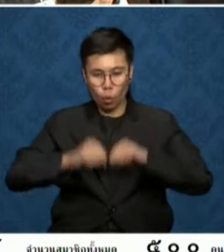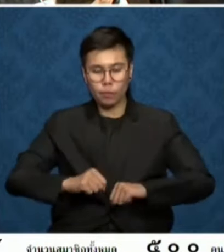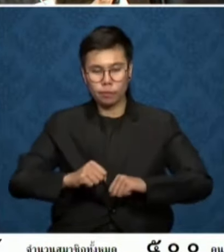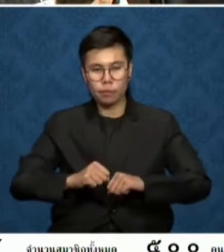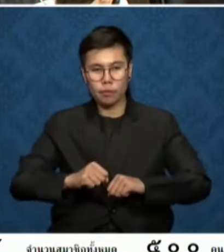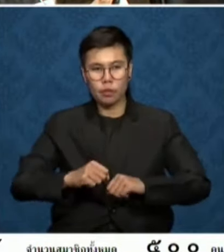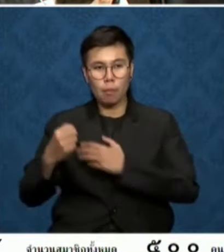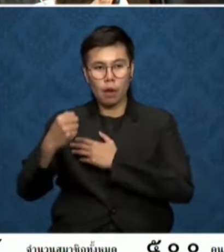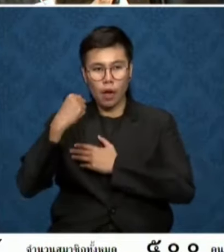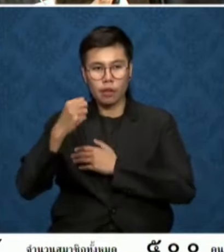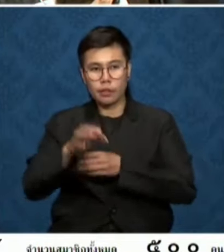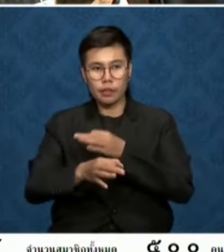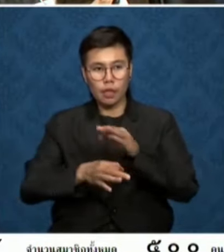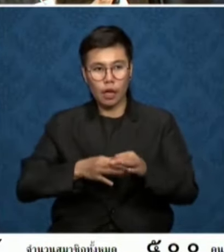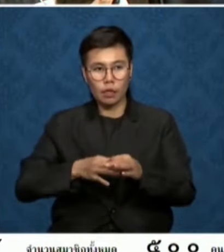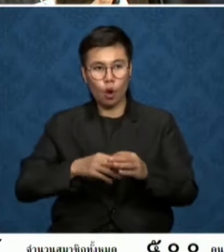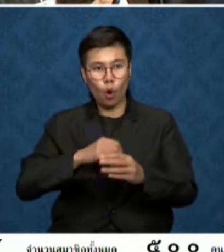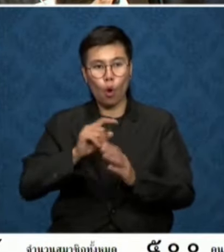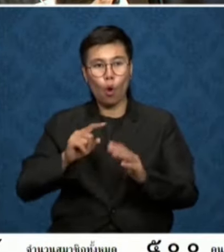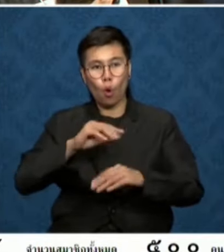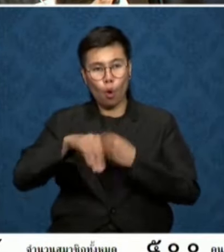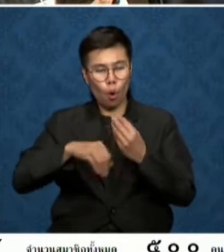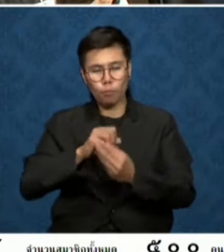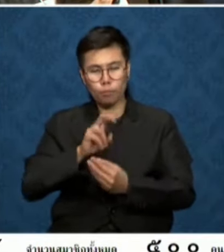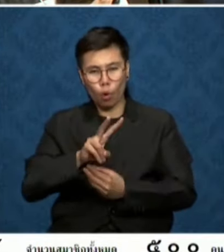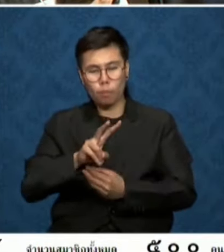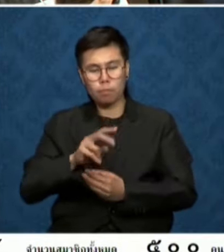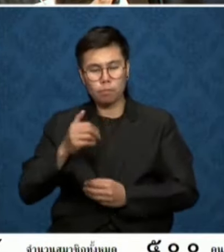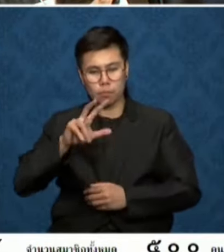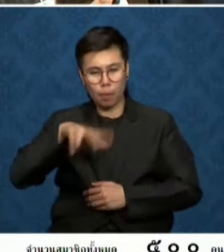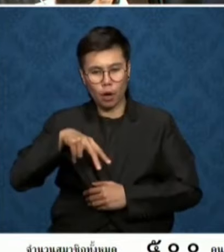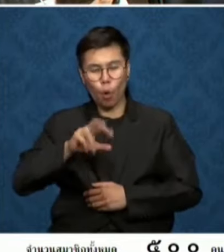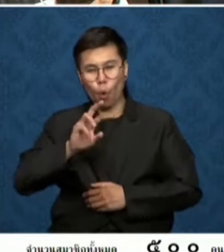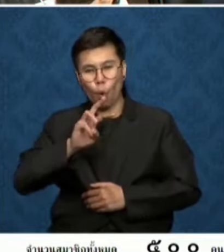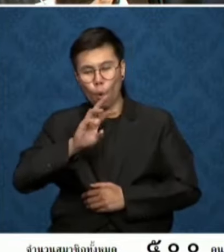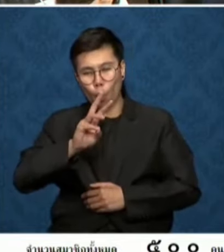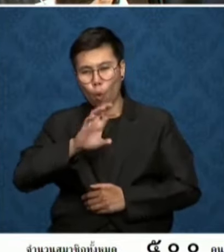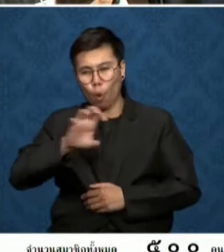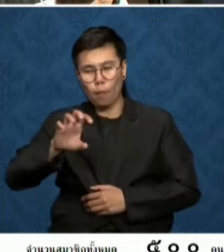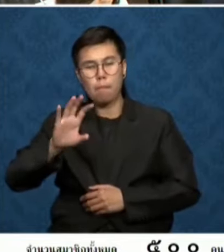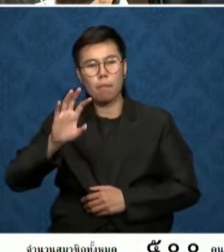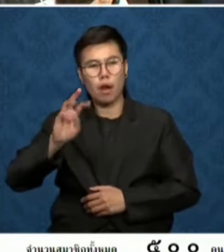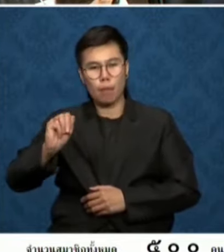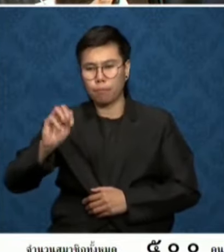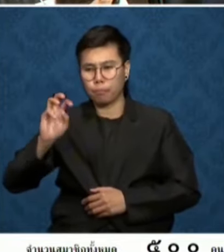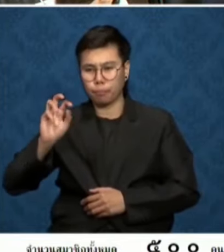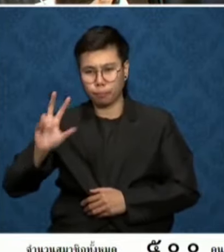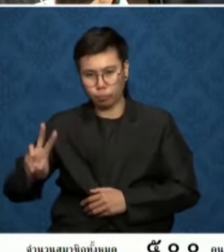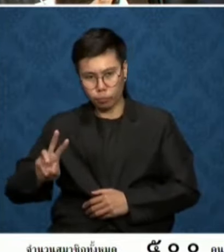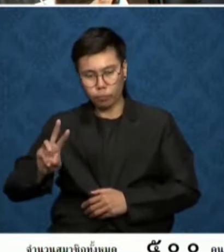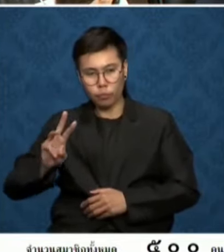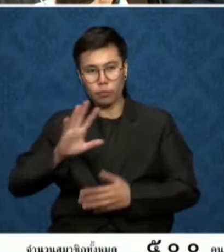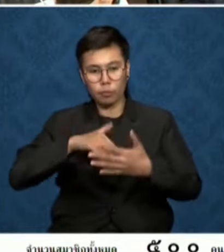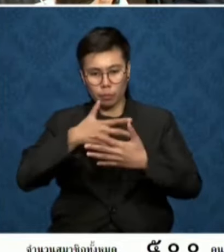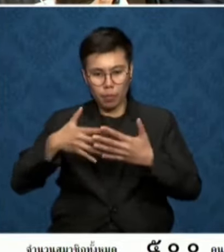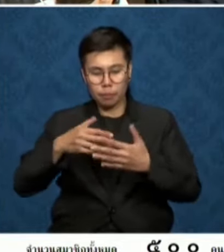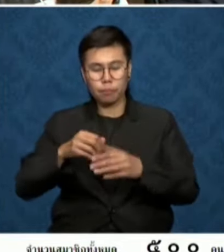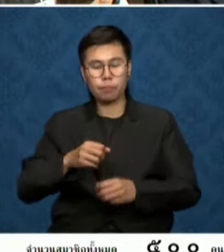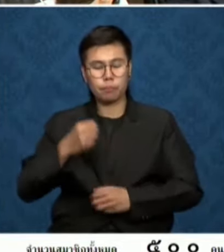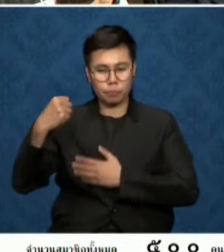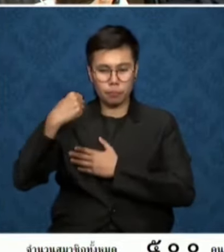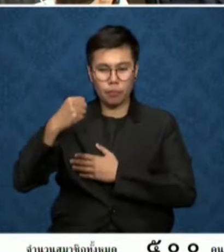านทดแทนจะรอบใหม่อีก 3,600 เมกะวัตต์โดยที่ยังไม่มีการทำแผนพลังงานชาติเลย